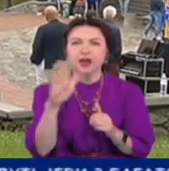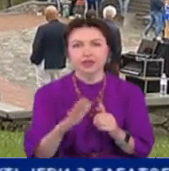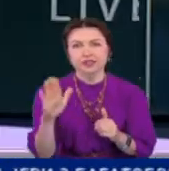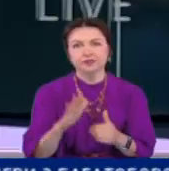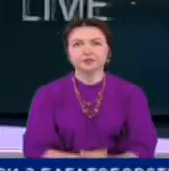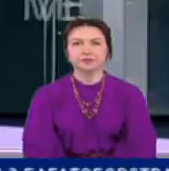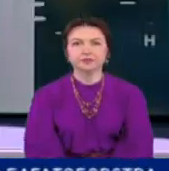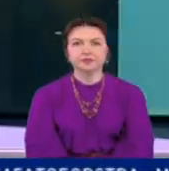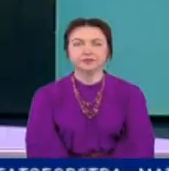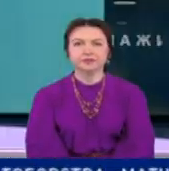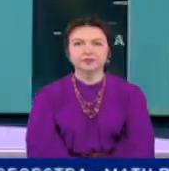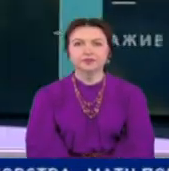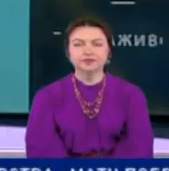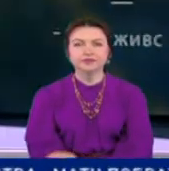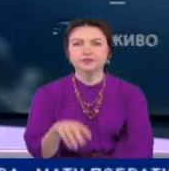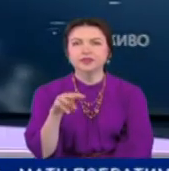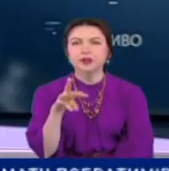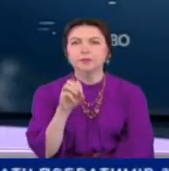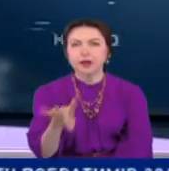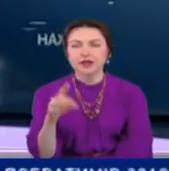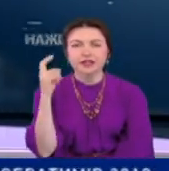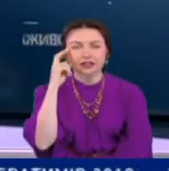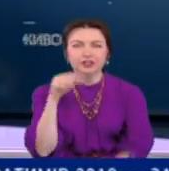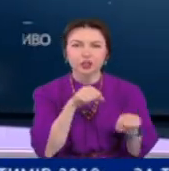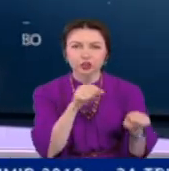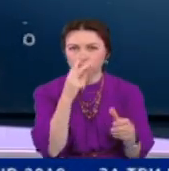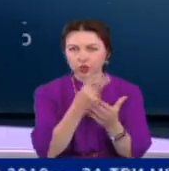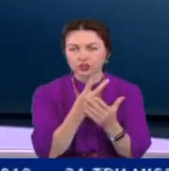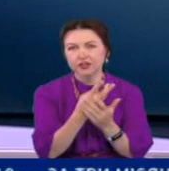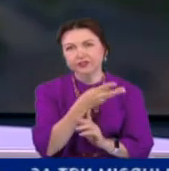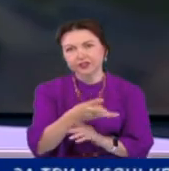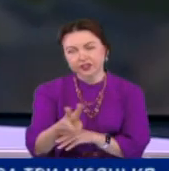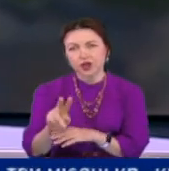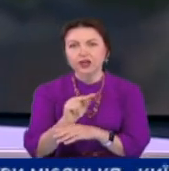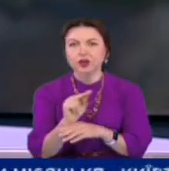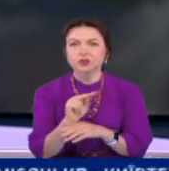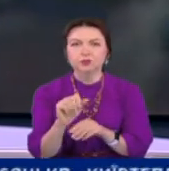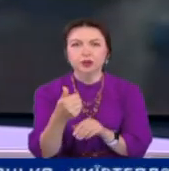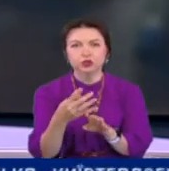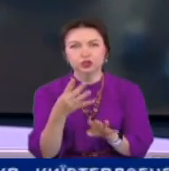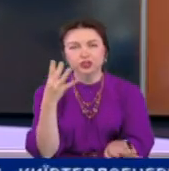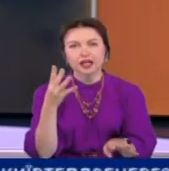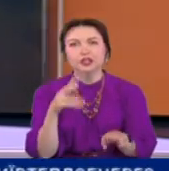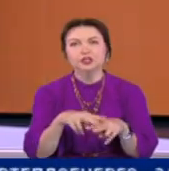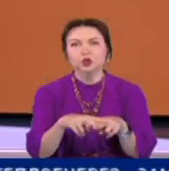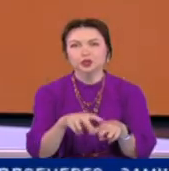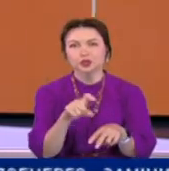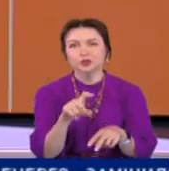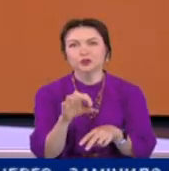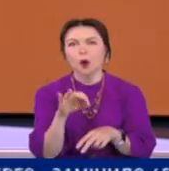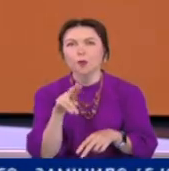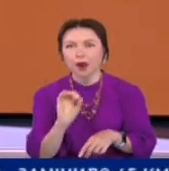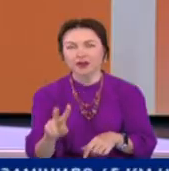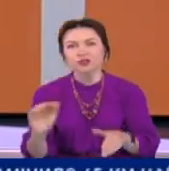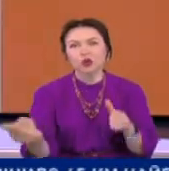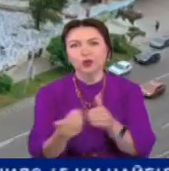«Київ». Мер Києва Віталій Кличко виклав відео реконструкції першої черги столичного зоопарку. Вже оновлені